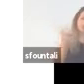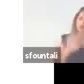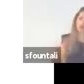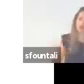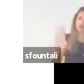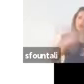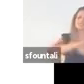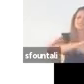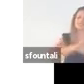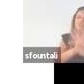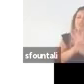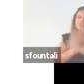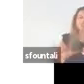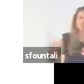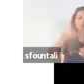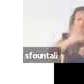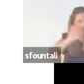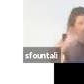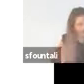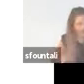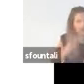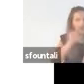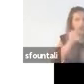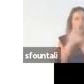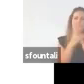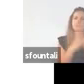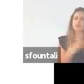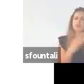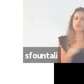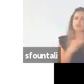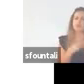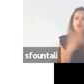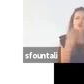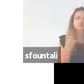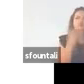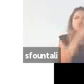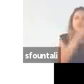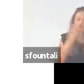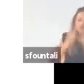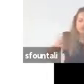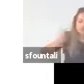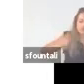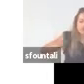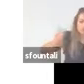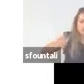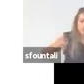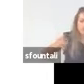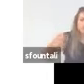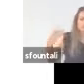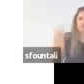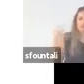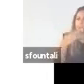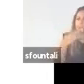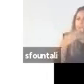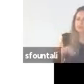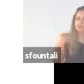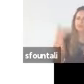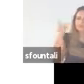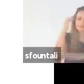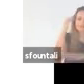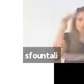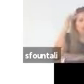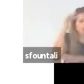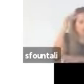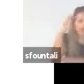ένα παράδειγμα για το πώς διερευνήθηκε σε μακροπρόθεσμο επίπεδο οι τάσεις μέσα στην κοινωνία, οι ευκαιρίες